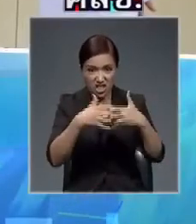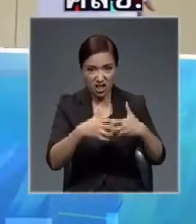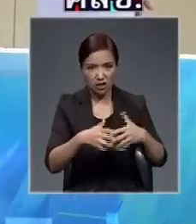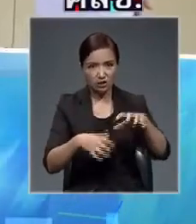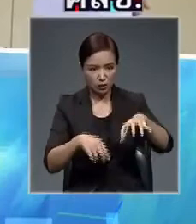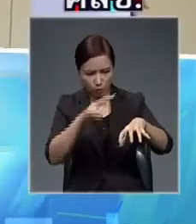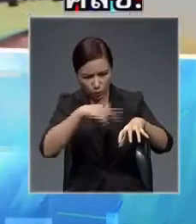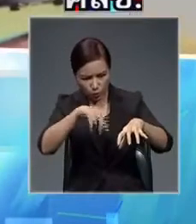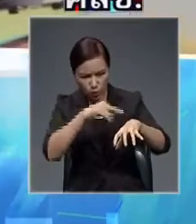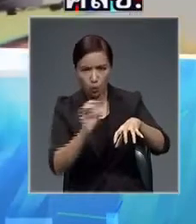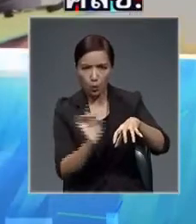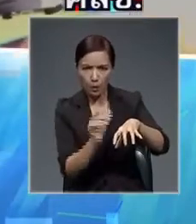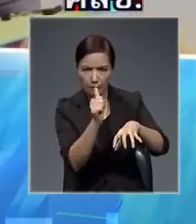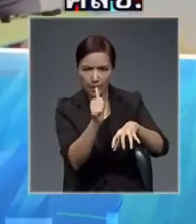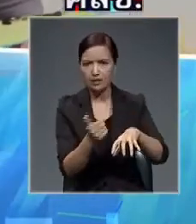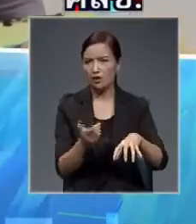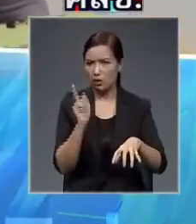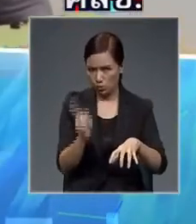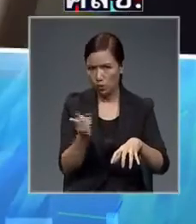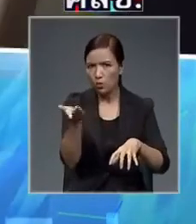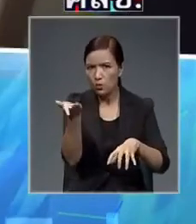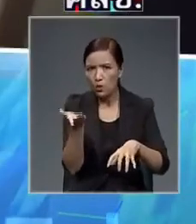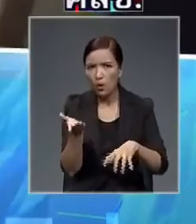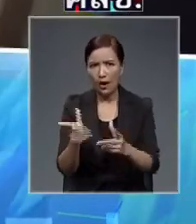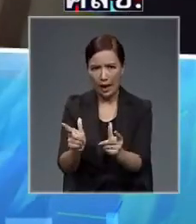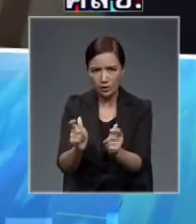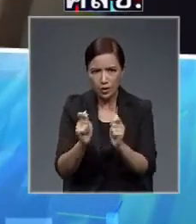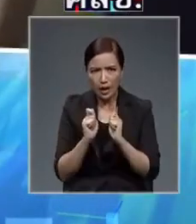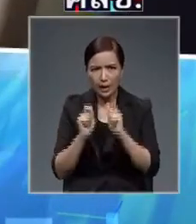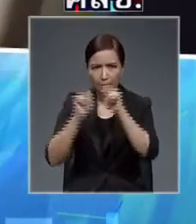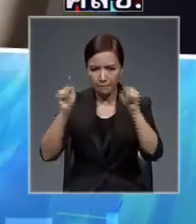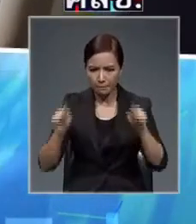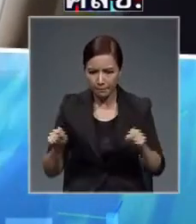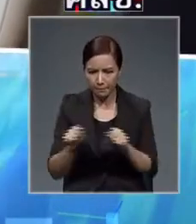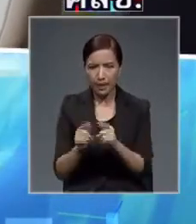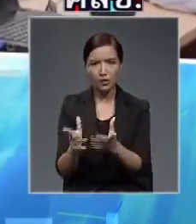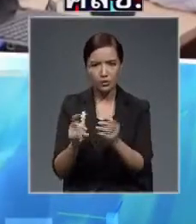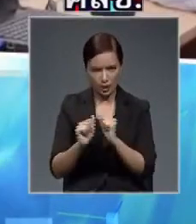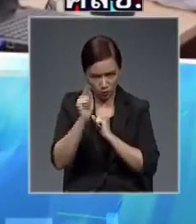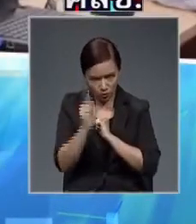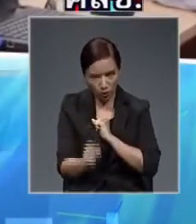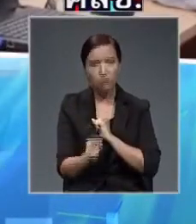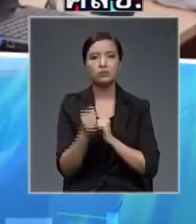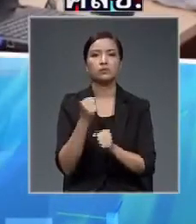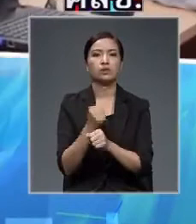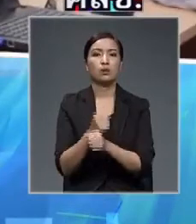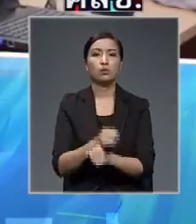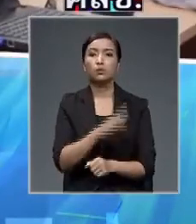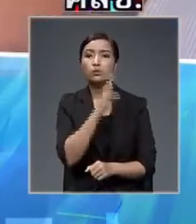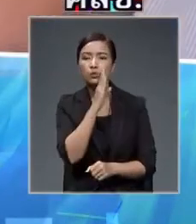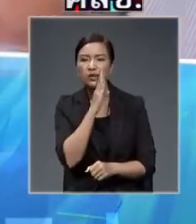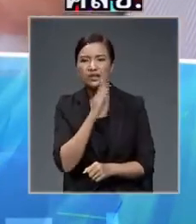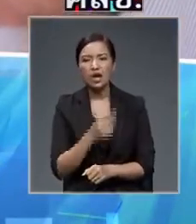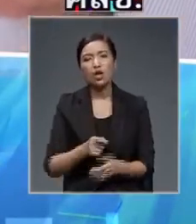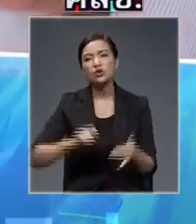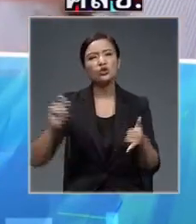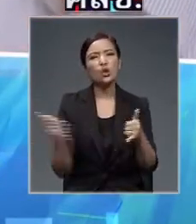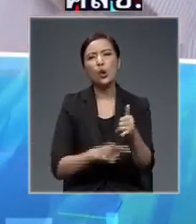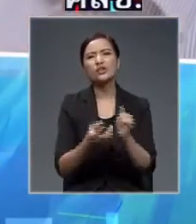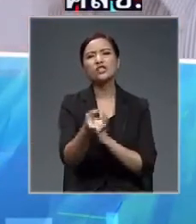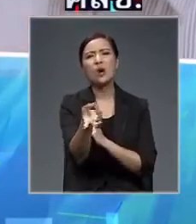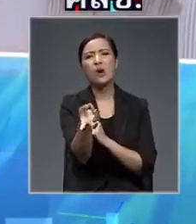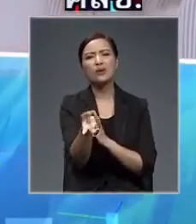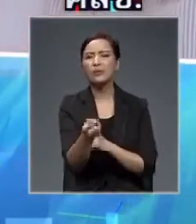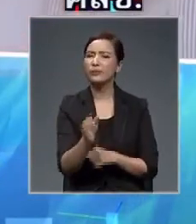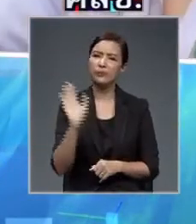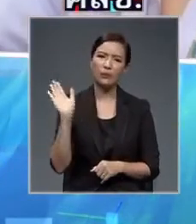องไปขอใบอนุญาตที่จะครอบของเครื่องและใช้เครื่องเพราะถ้าโทษเล็กเกินไปเราก็เก